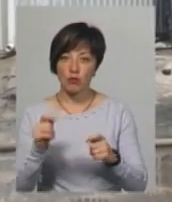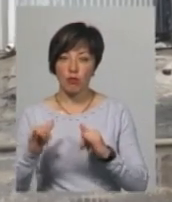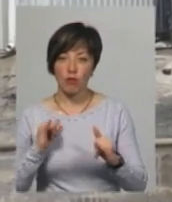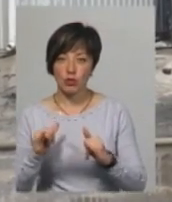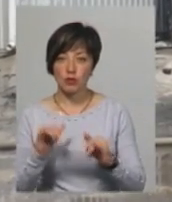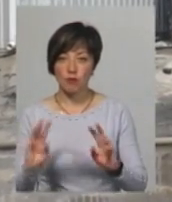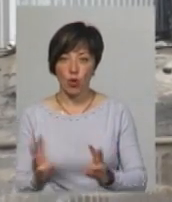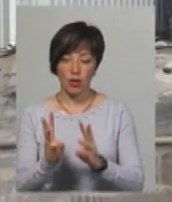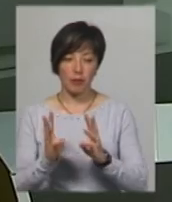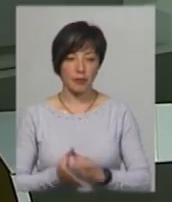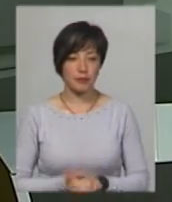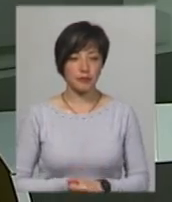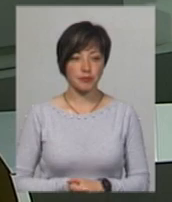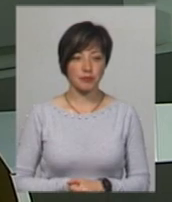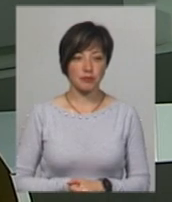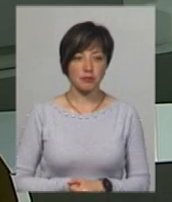з вогнем.